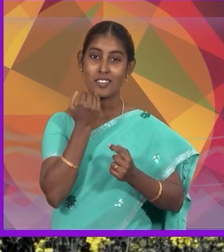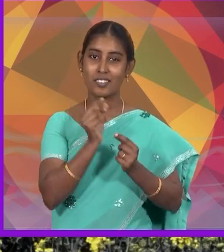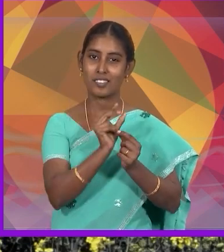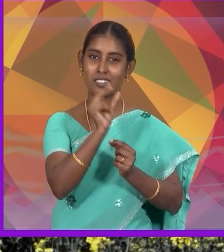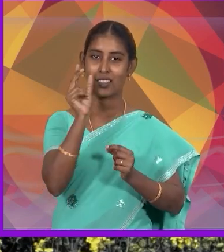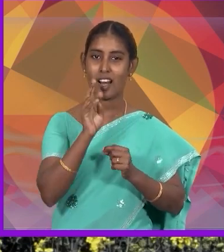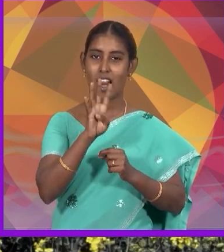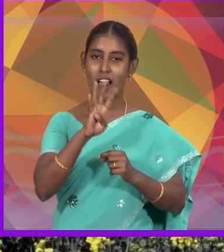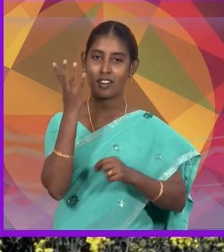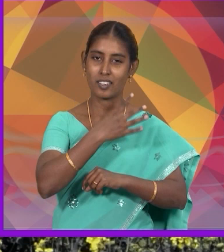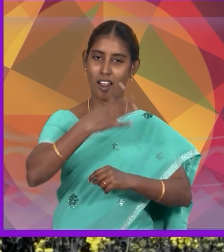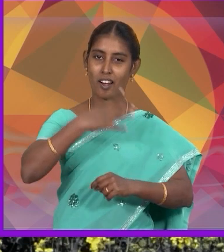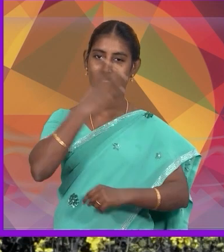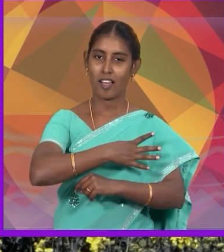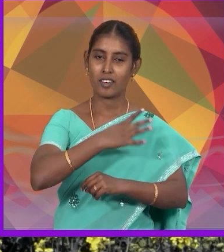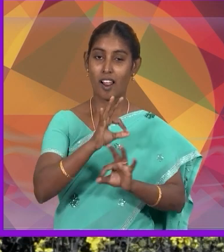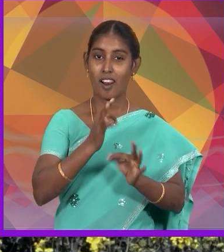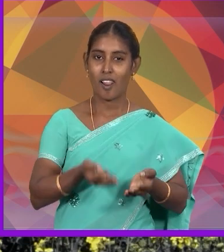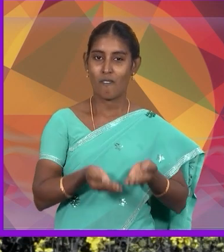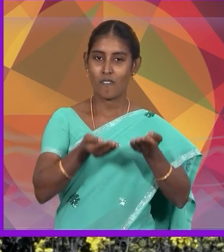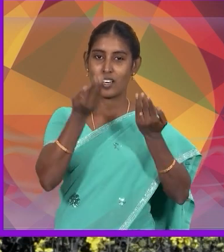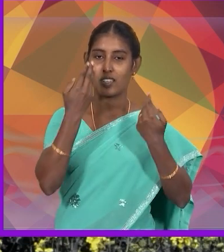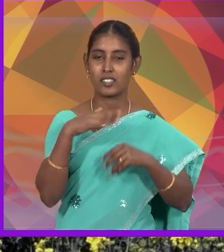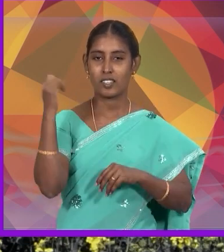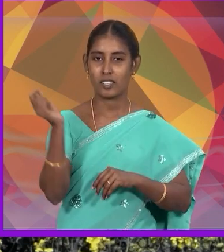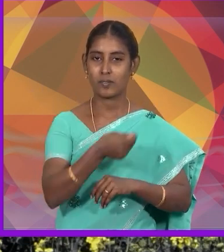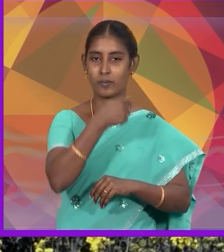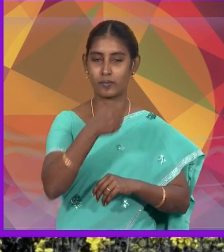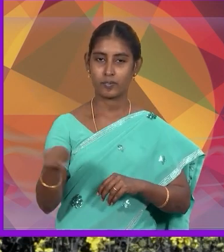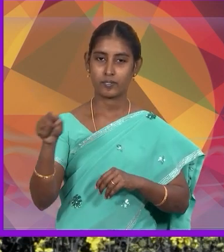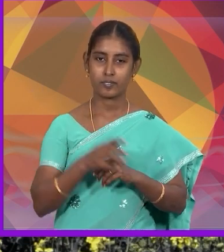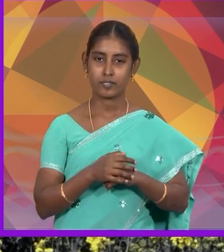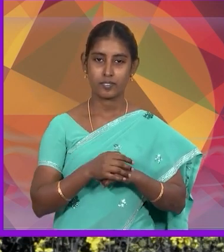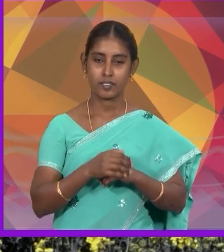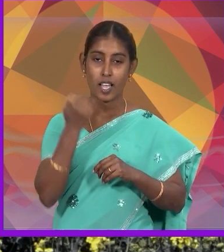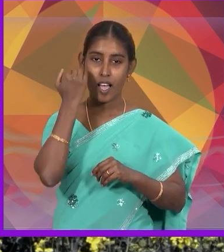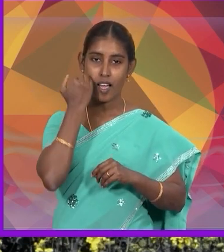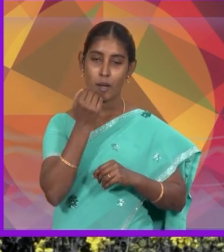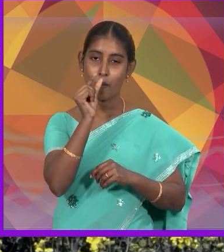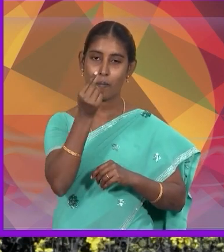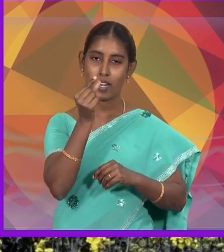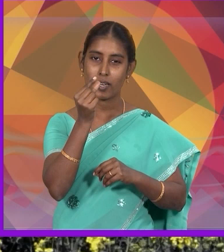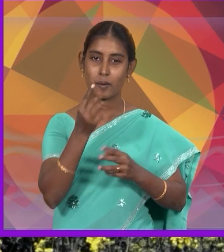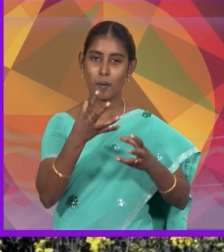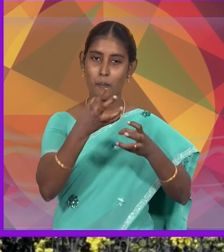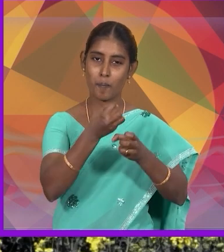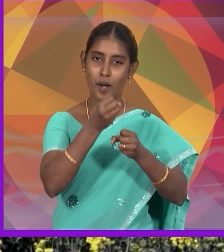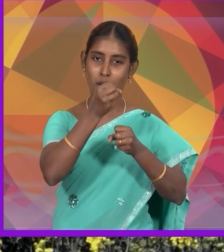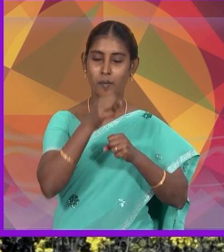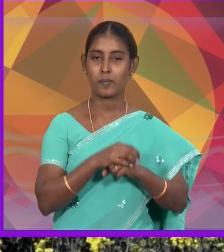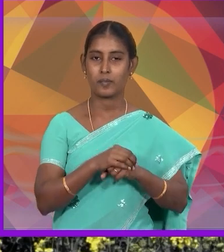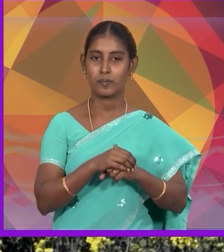நாளா வளருதமா இளே இளங்கனி ஏழையிலோ, மணி போல பால் பிடித்து இளே